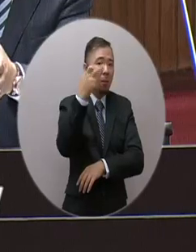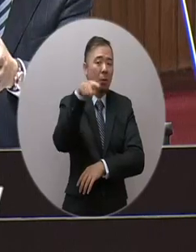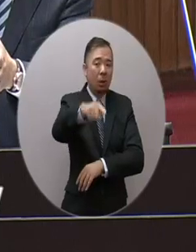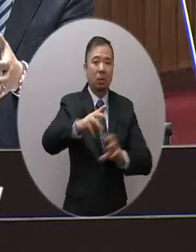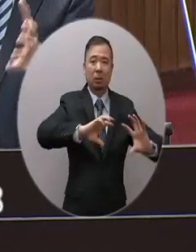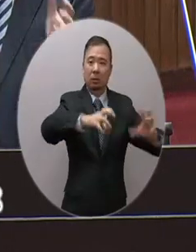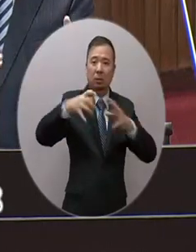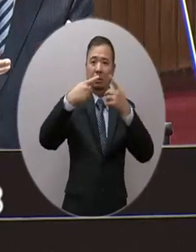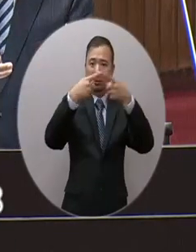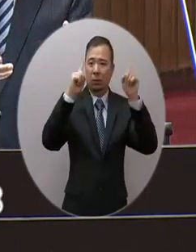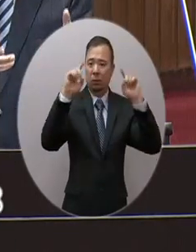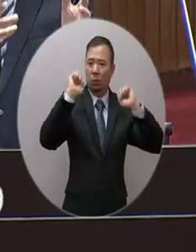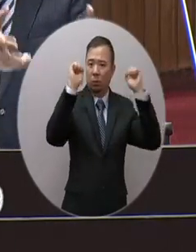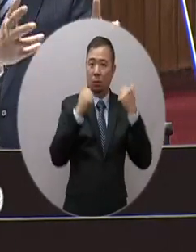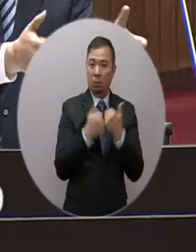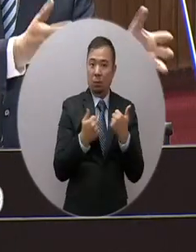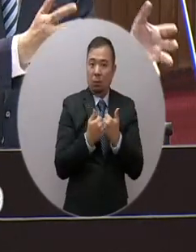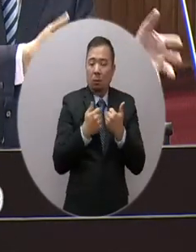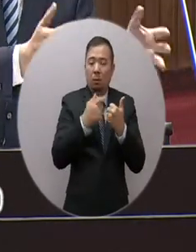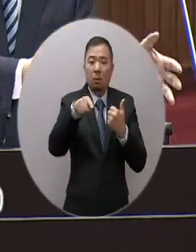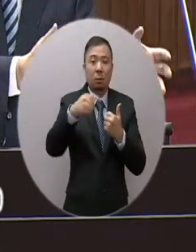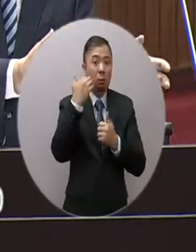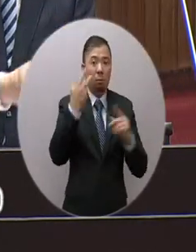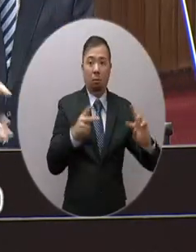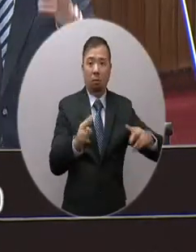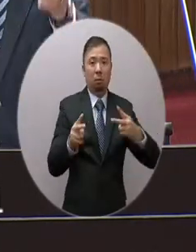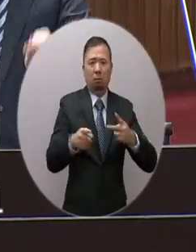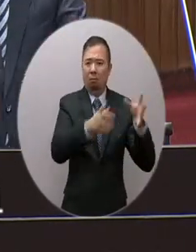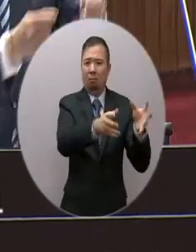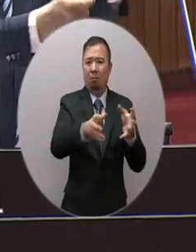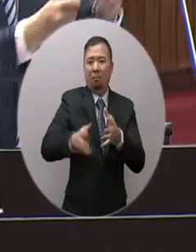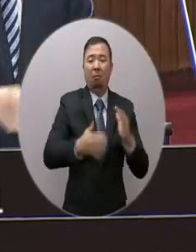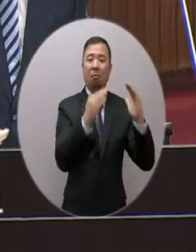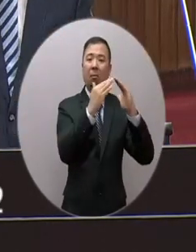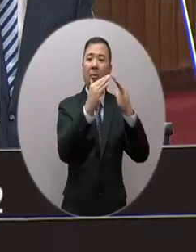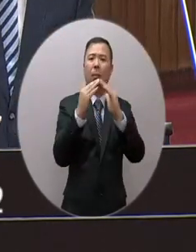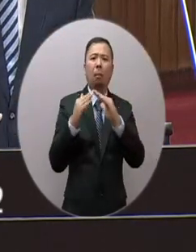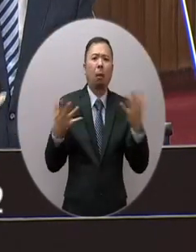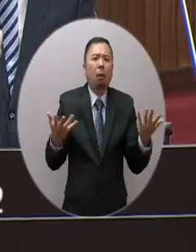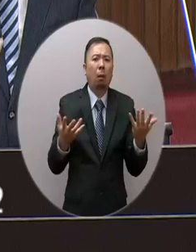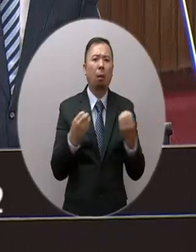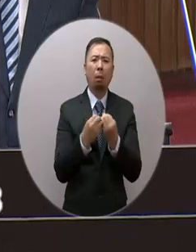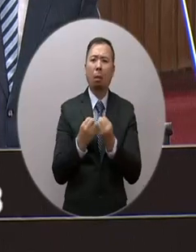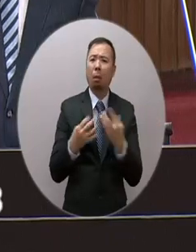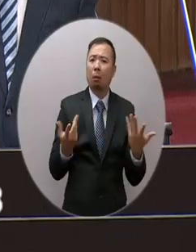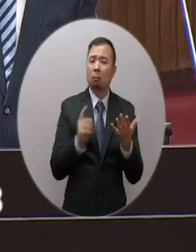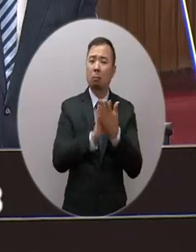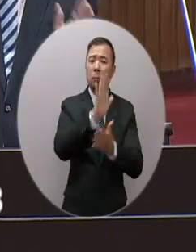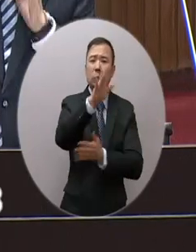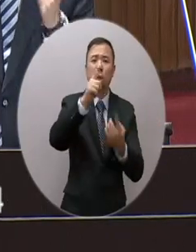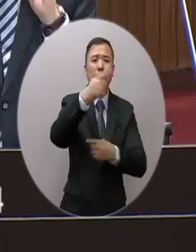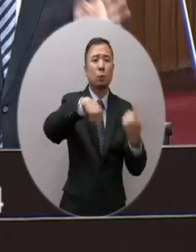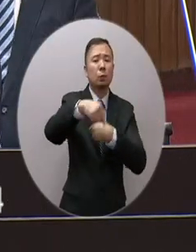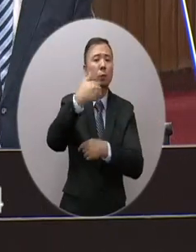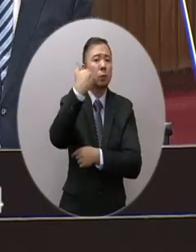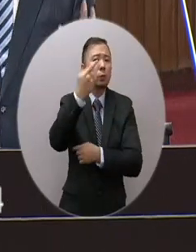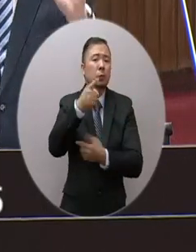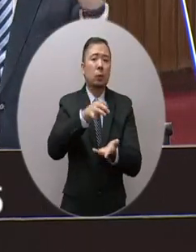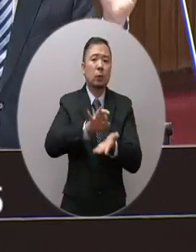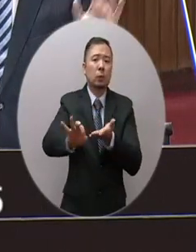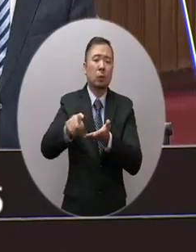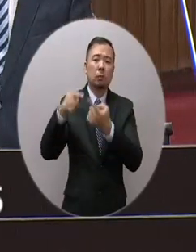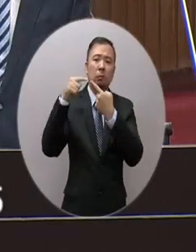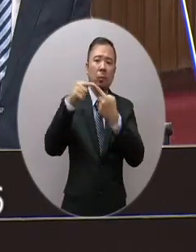的场馆如何后续如何使用，或者后续要送给谁。但我觉得每个地区发展